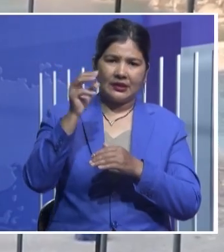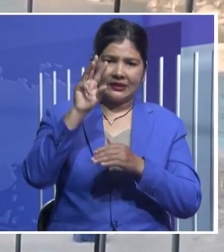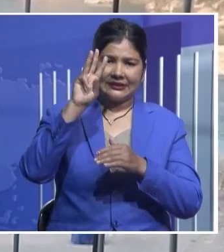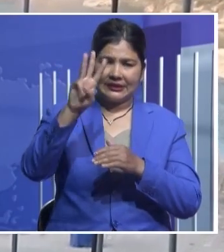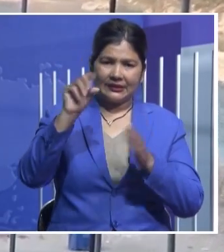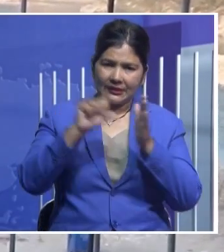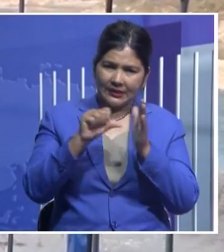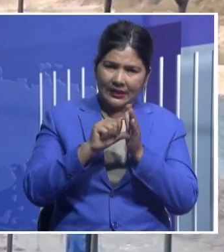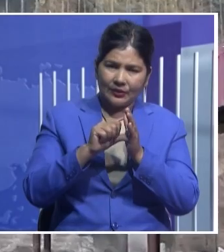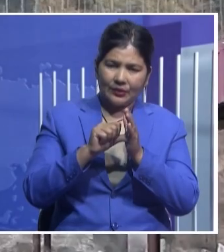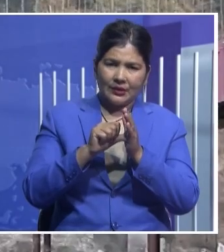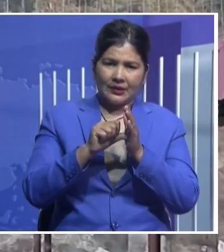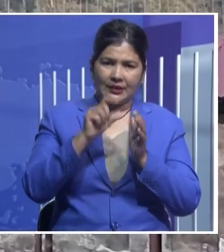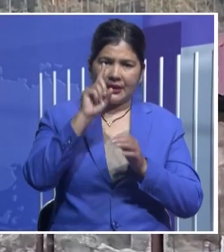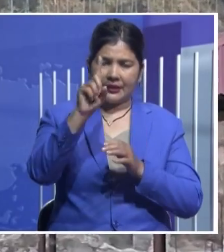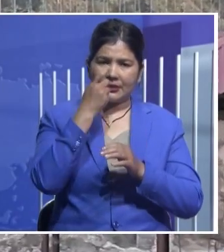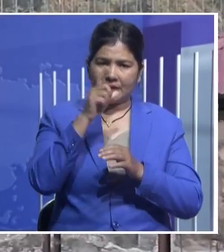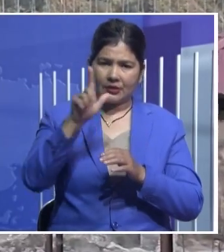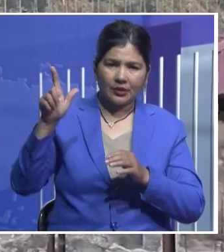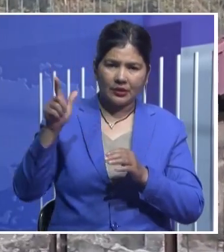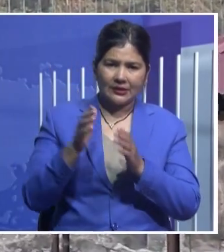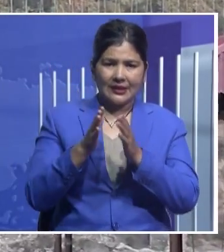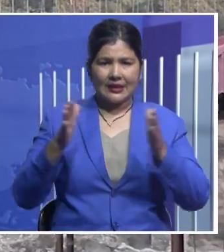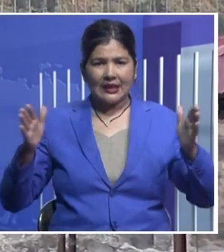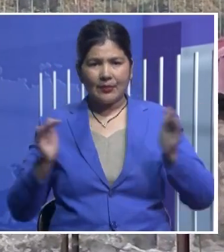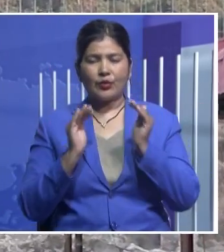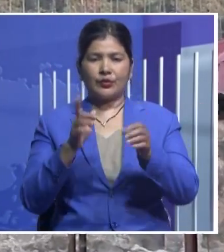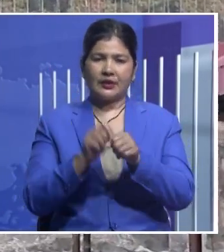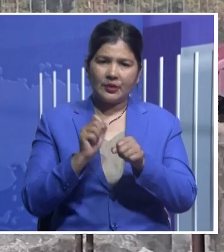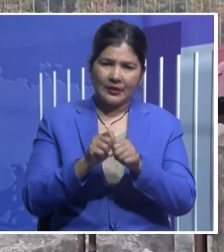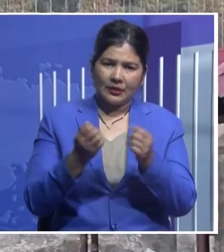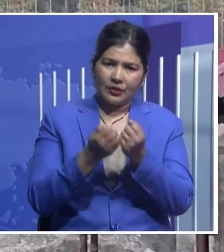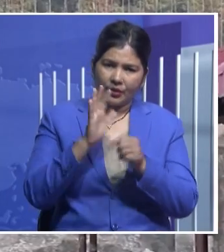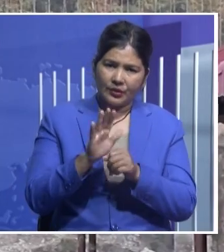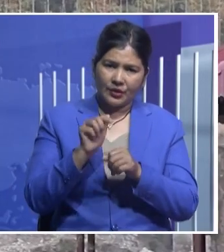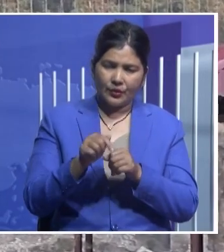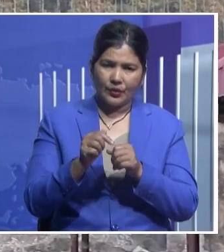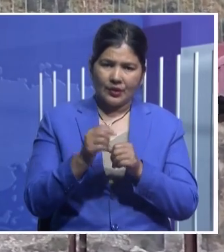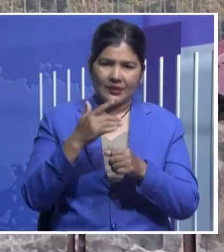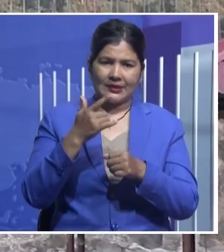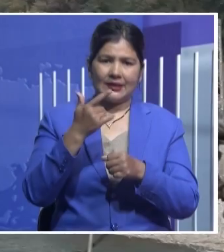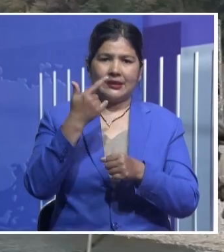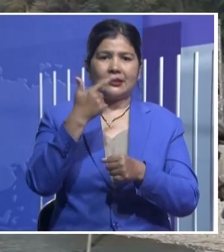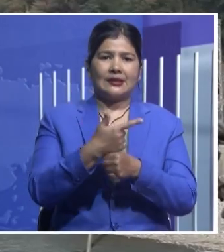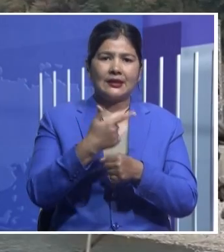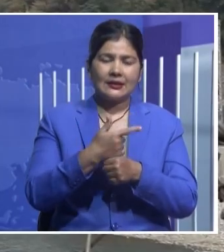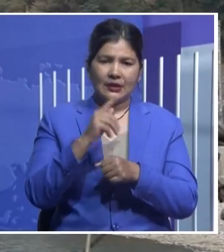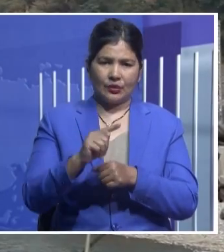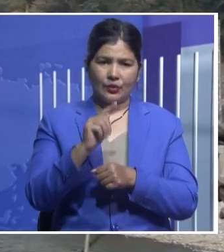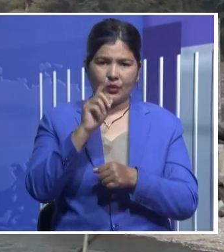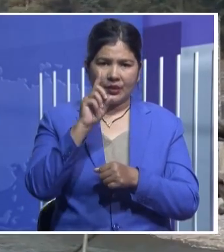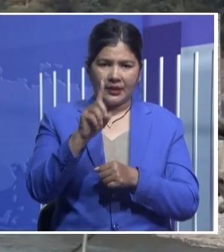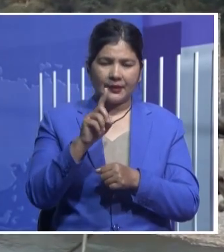तिनैतर्फ 177 मिटर लामो झलुङ्गे पुल निर्माण गरिएको छ। यो पुल स्याङ्जाको कालीगण्डकी गाउँपालिका 1